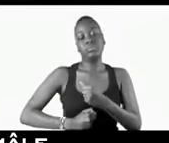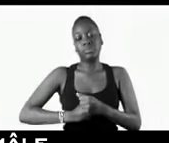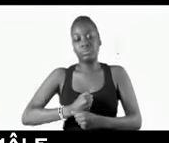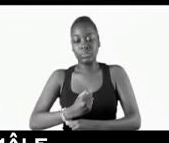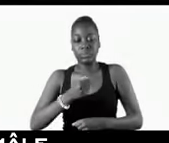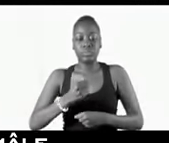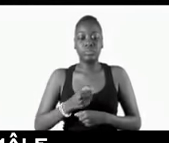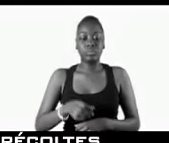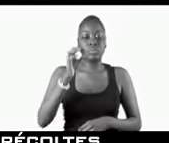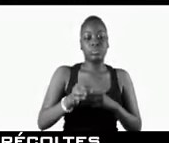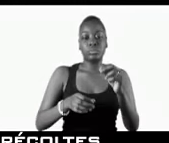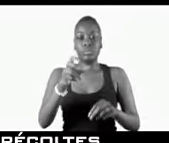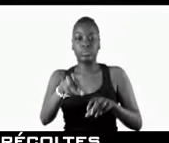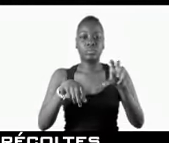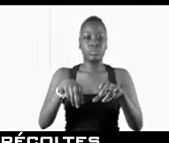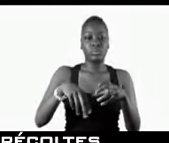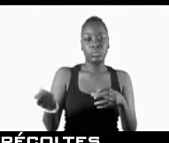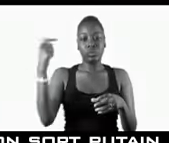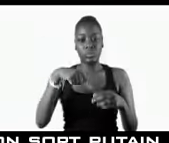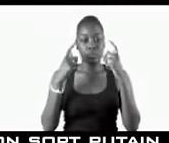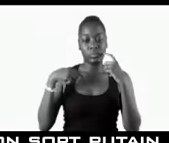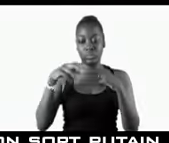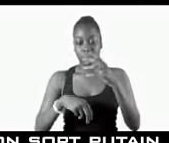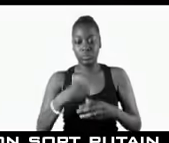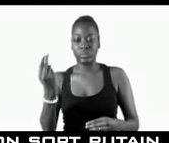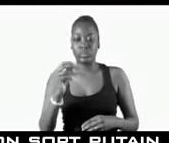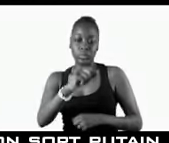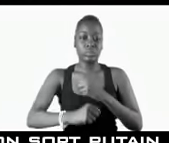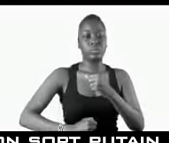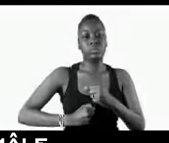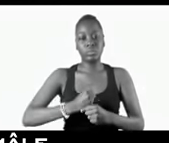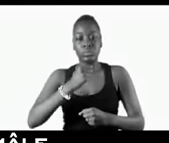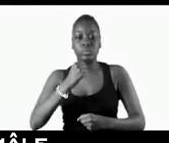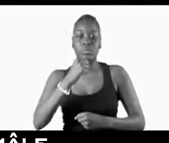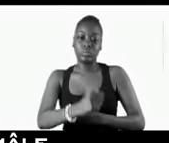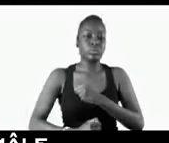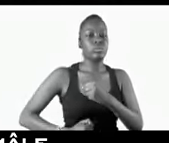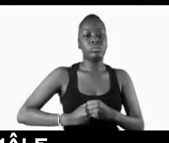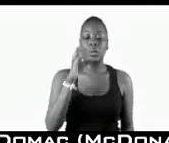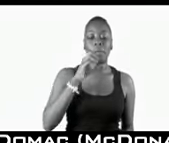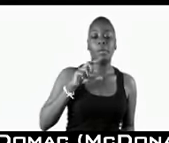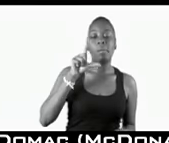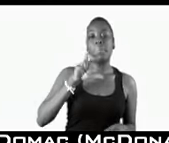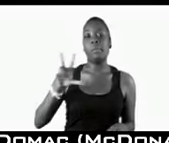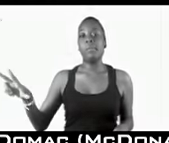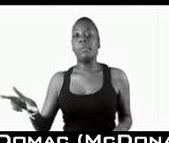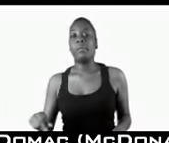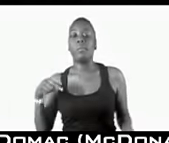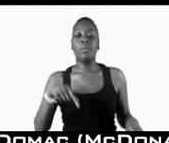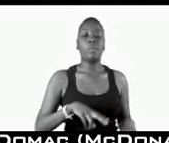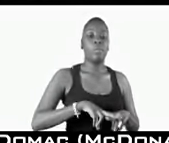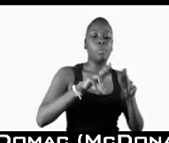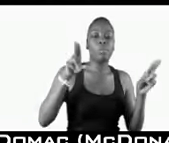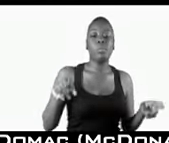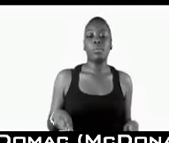ma haine. Tu sais ce que tu récoltes, je vais pas pleurer sur mon sort, putain, mais ça fait ma haine. Octobre 2003,